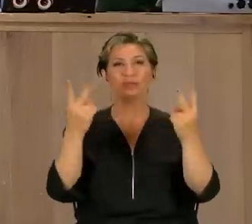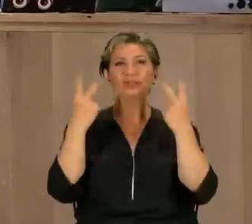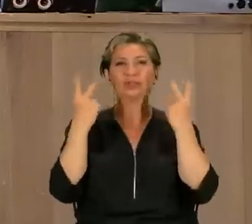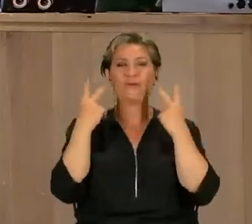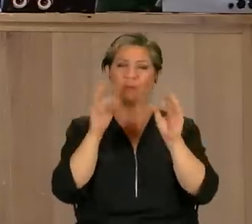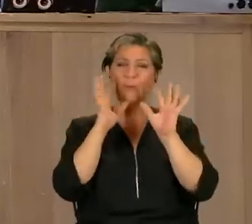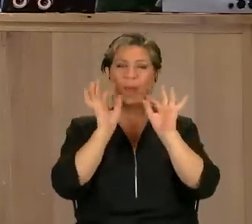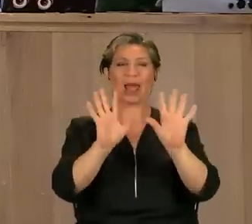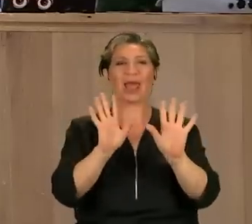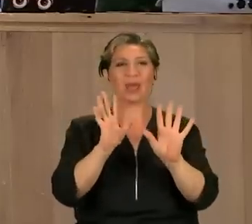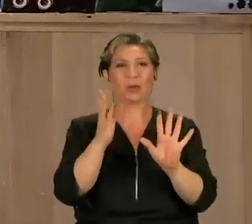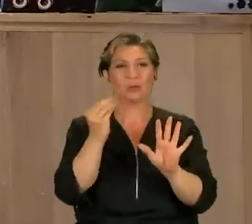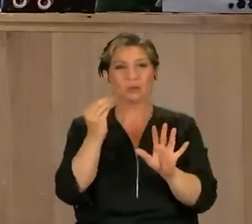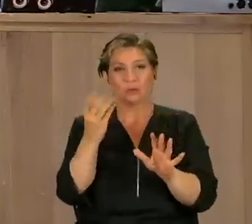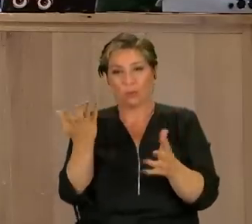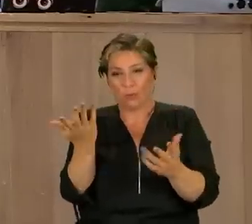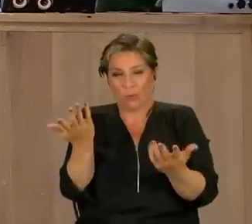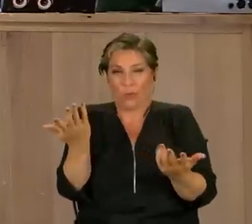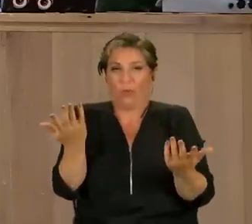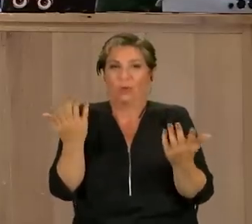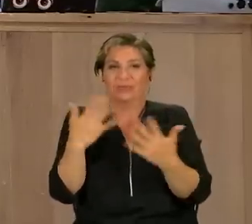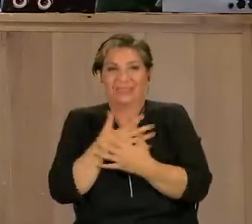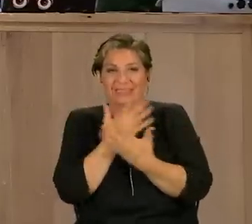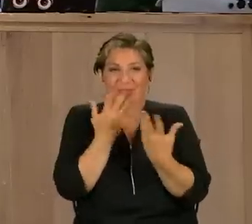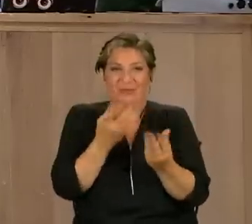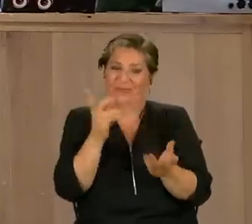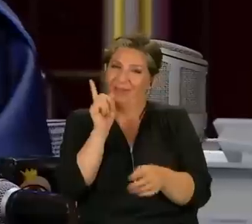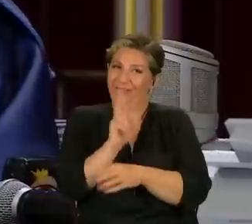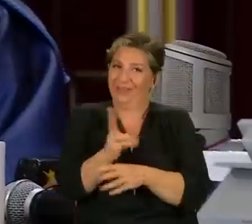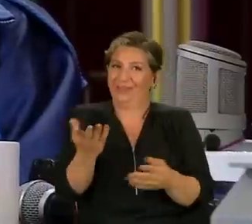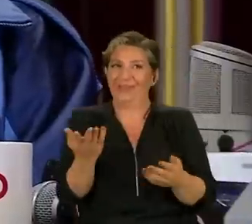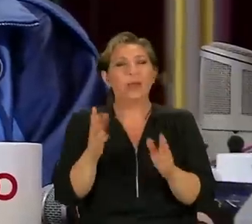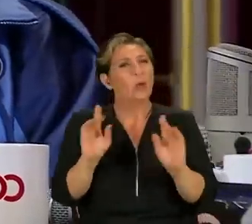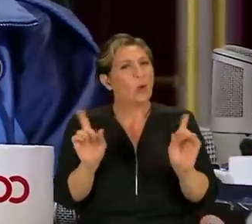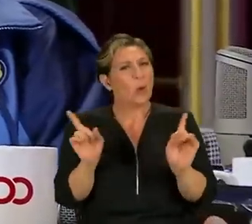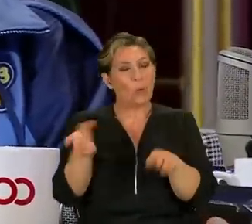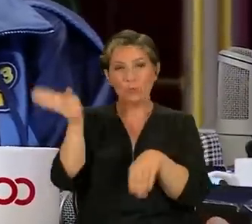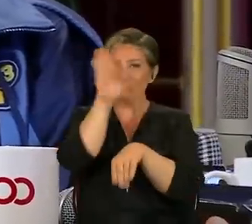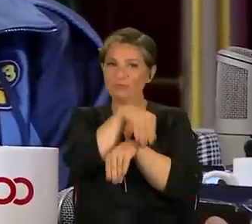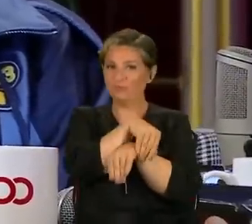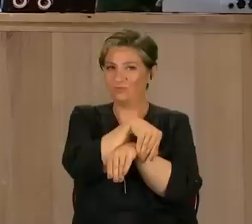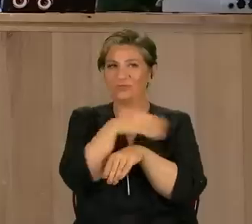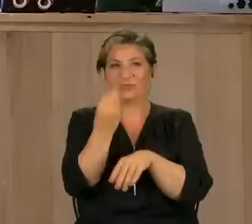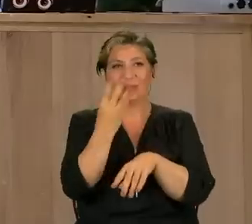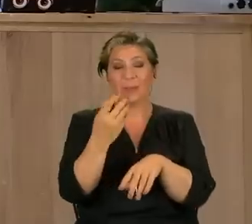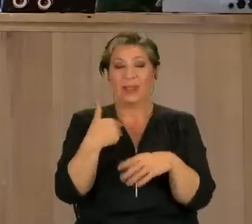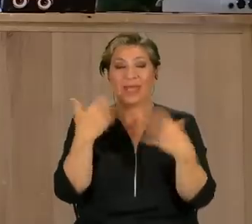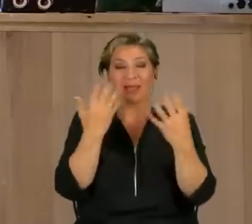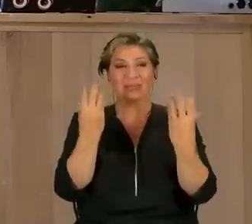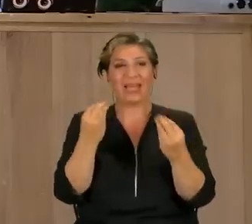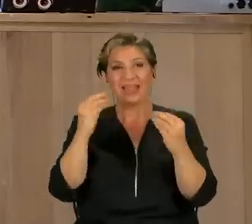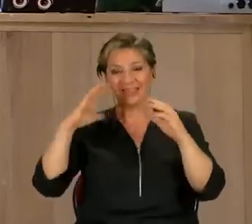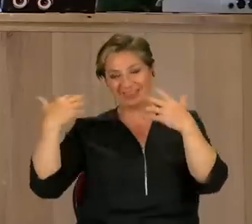şovların şekli bu oluyor. O da çok seksi oldu şimdi o oturuşunda. Vallahi billahi. Yo. Şöyle bacak bacak üstüne atınca. Yani beni en